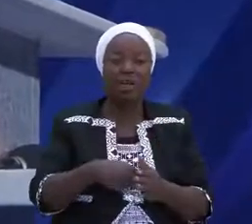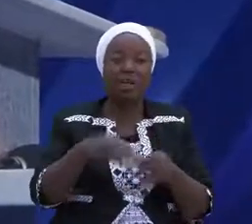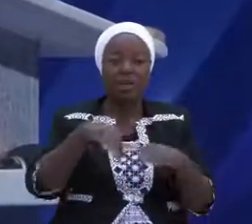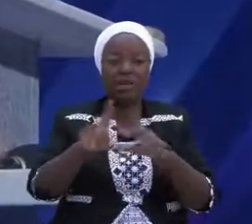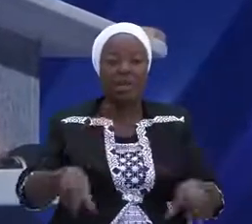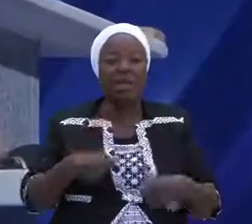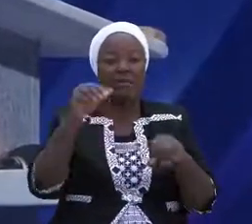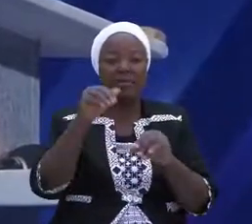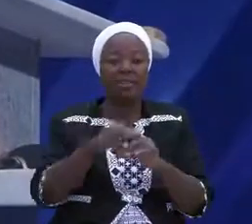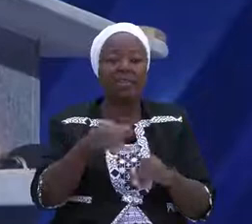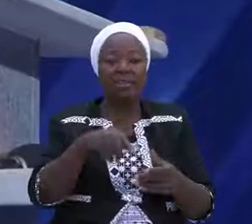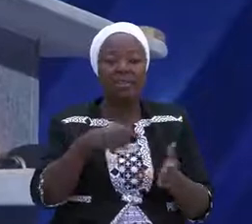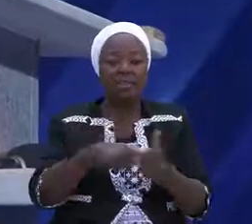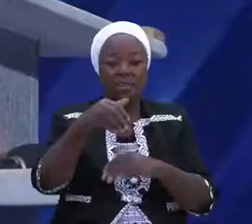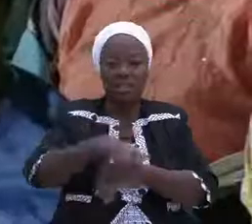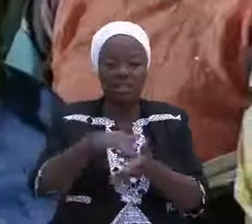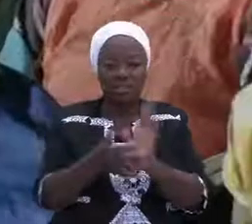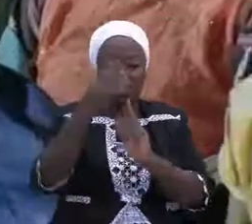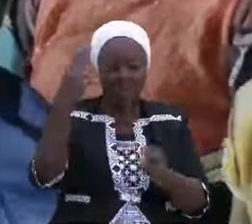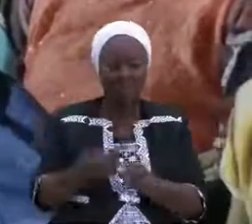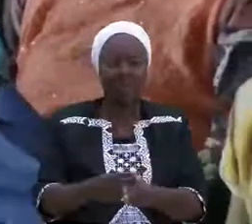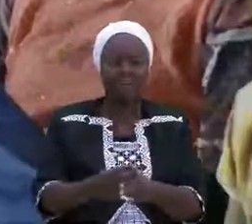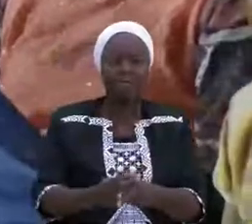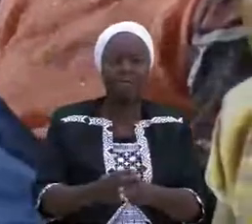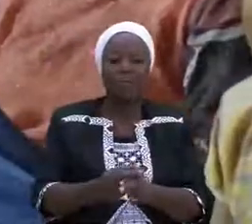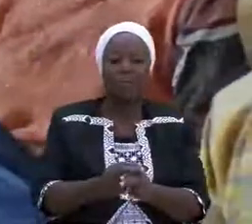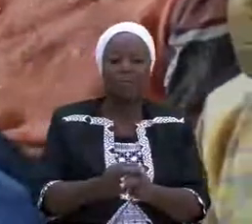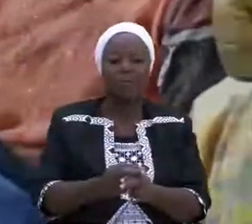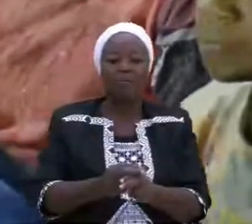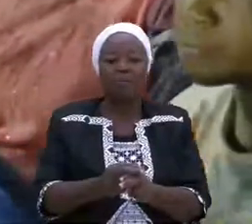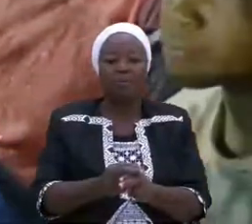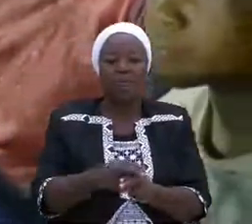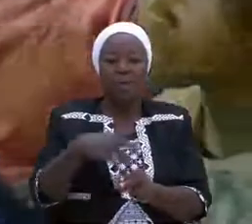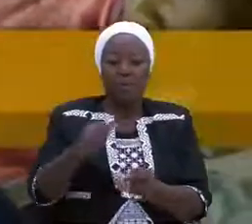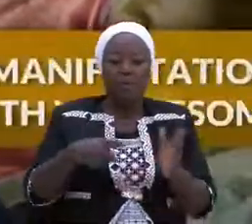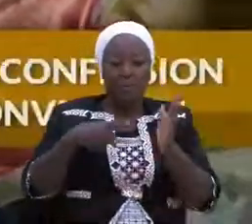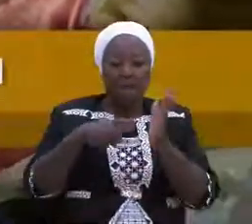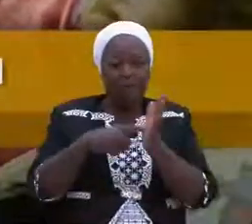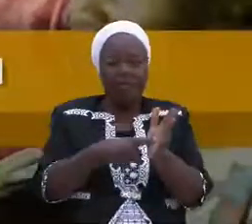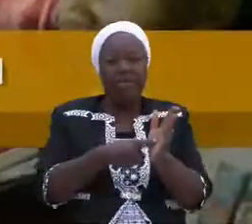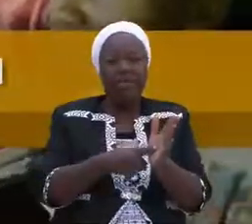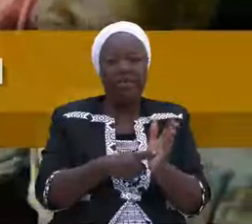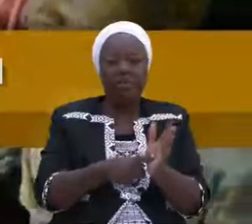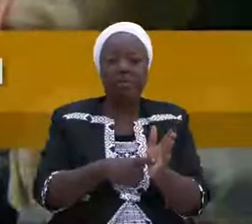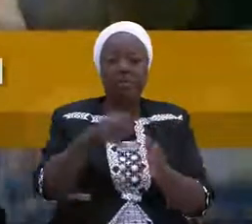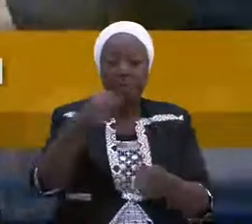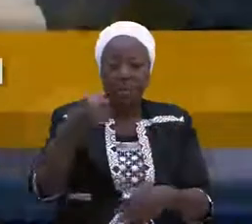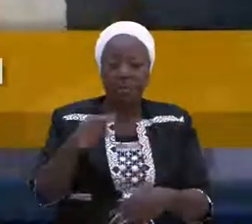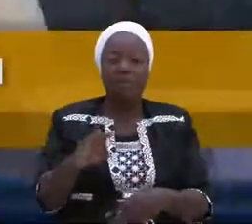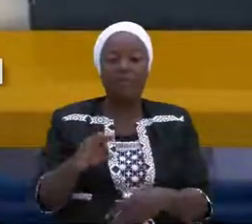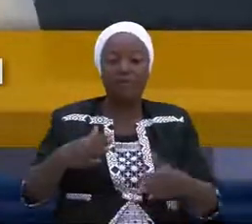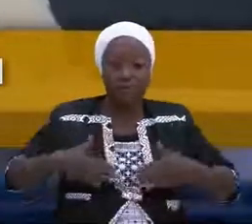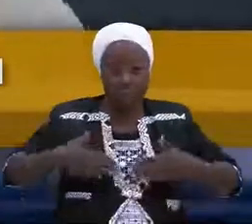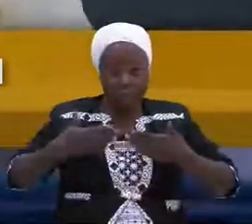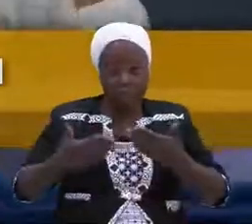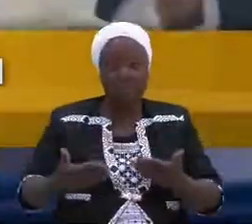manifestation dans ta vie ce soir au nom de Jésus. La manifestation